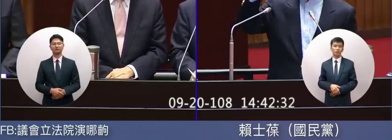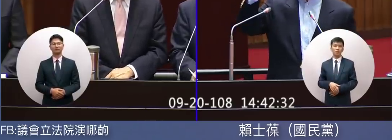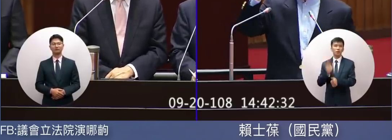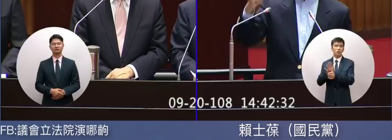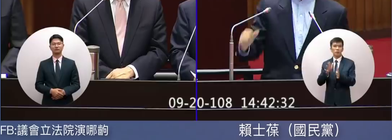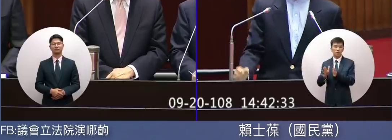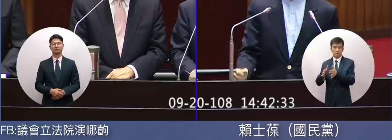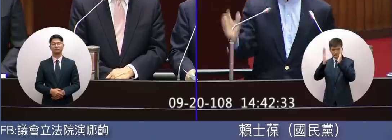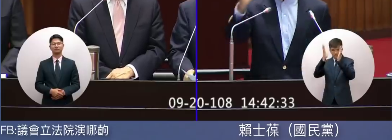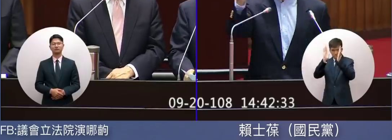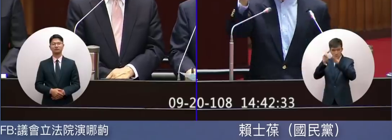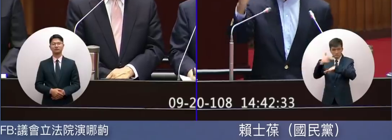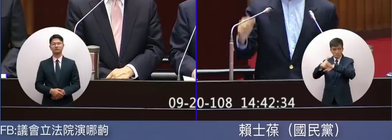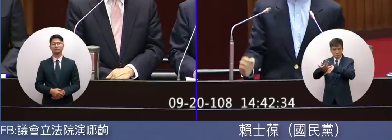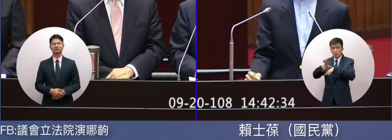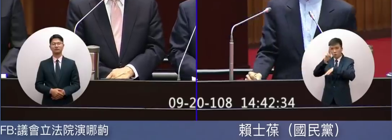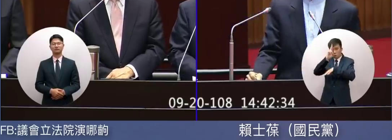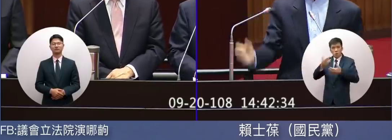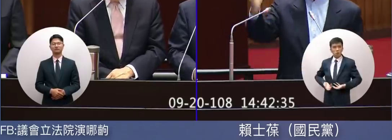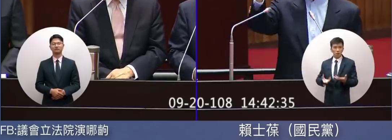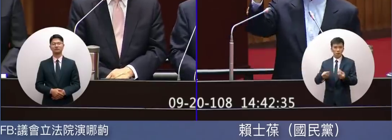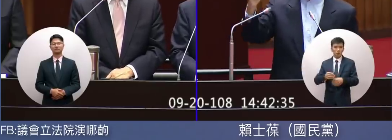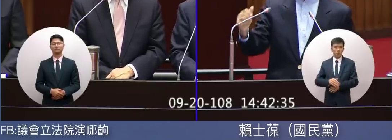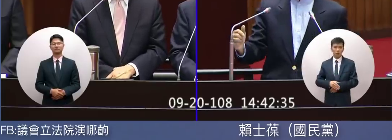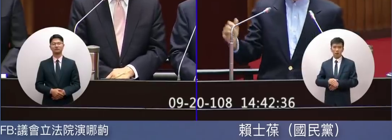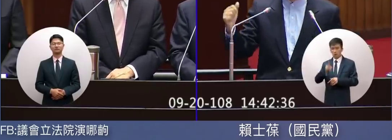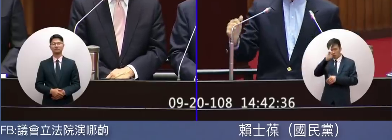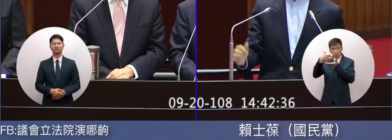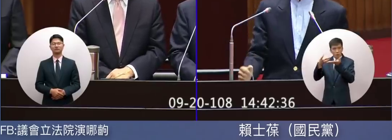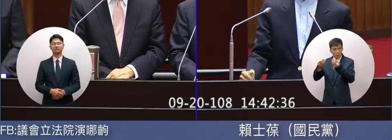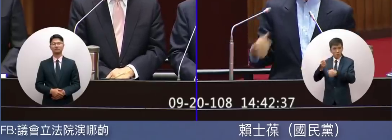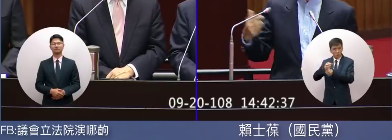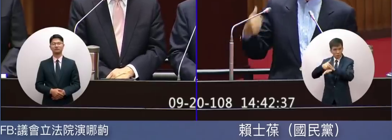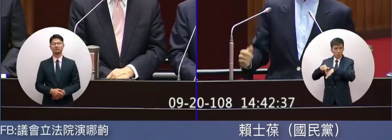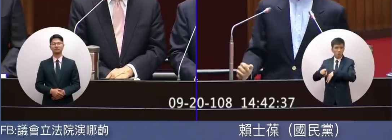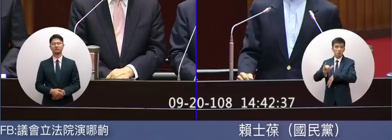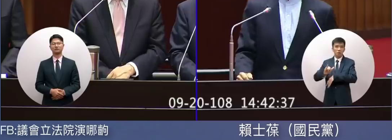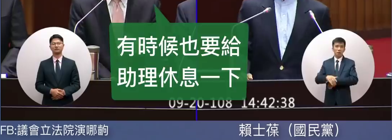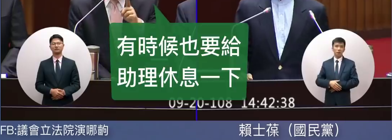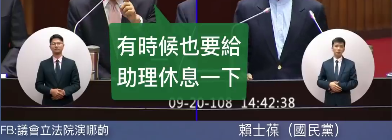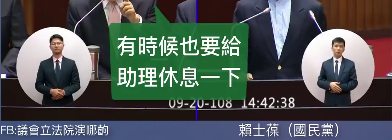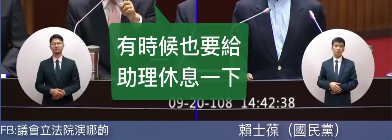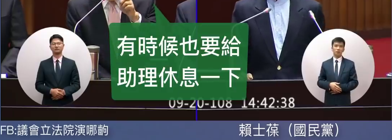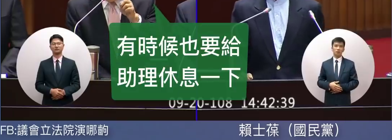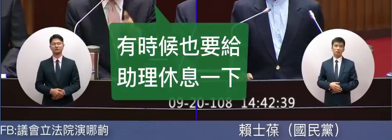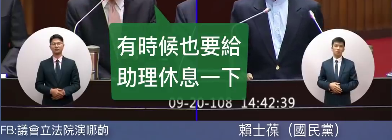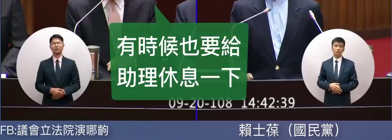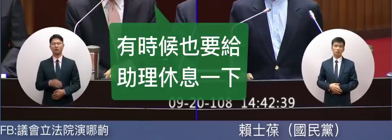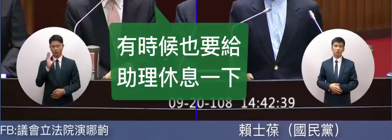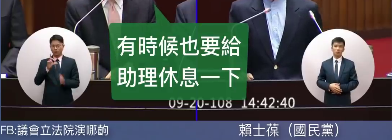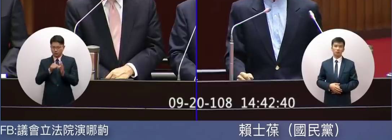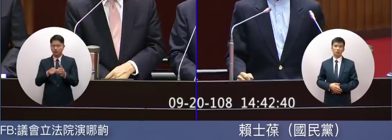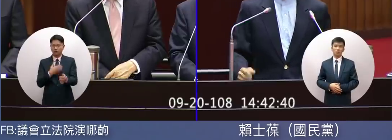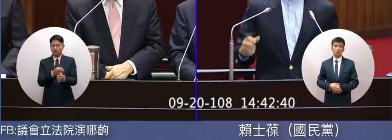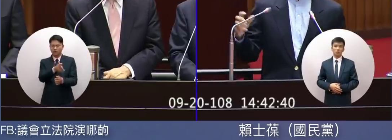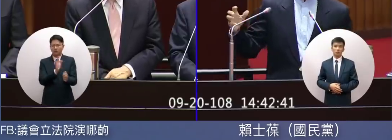理已经足认真啊啦，中头拢无休困，安尼无食饭你做的啦，未歹啦。我是讲赞的啦。 原来有当时爱互助理休困的